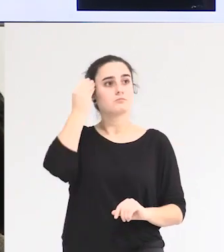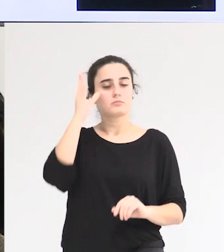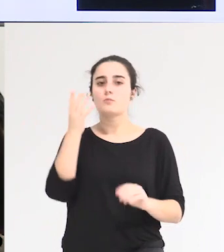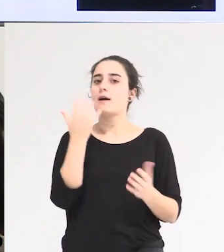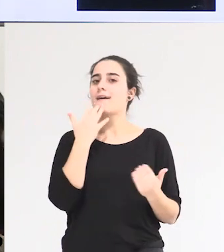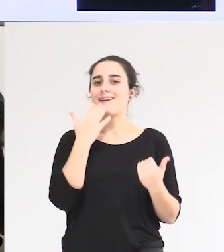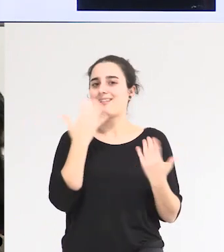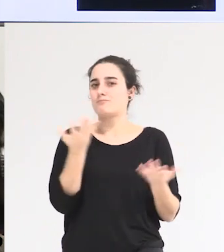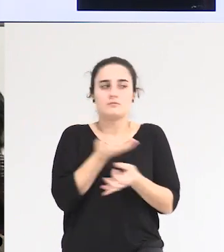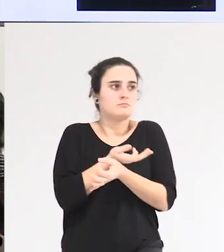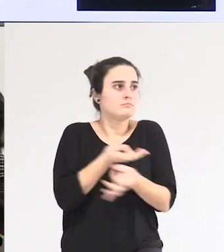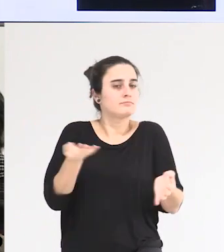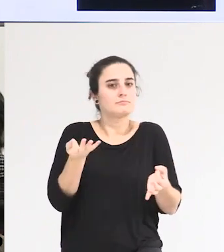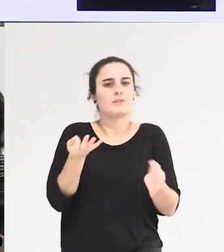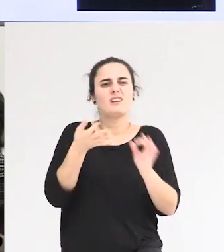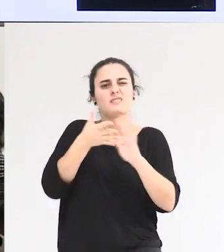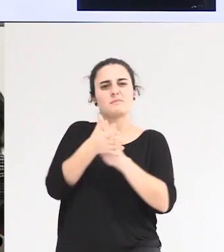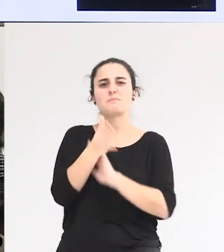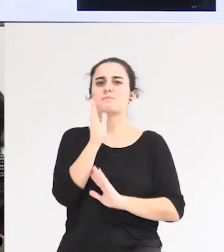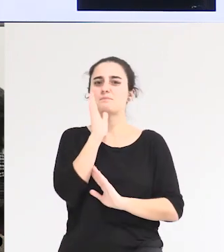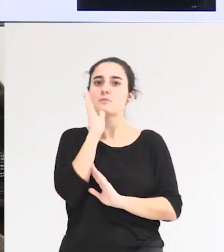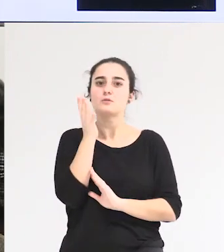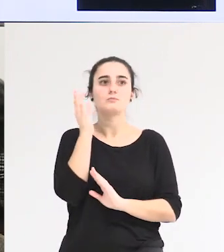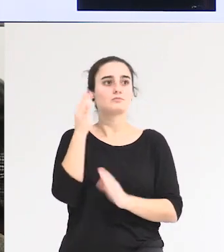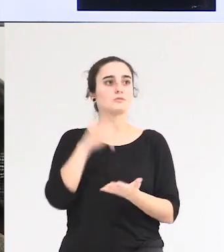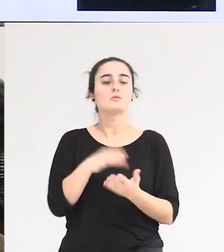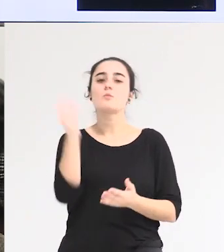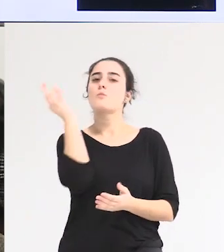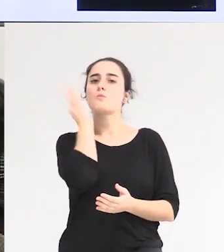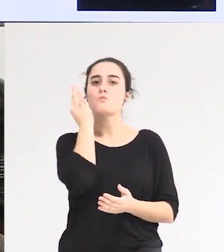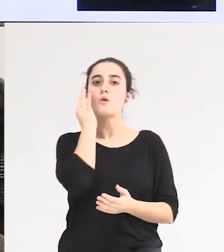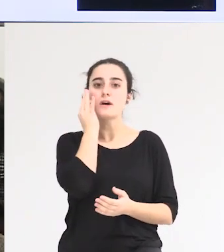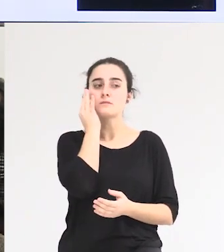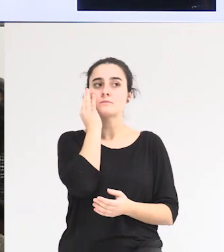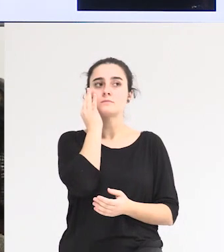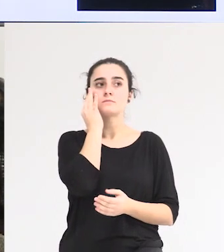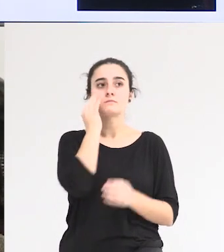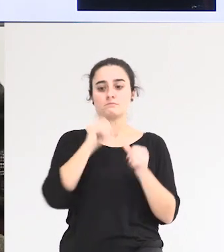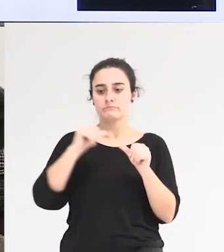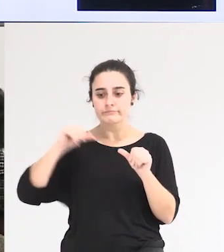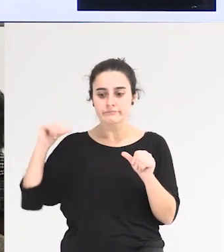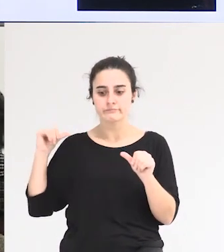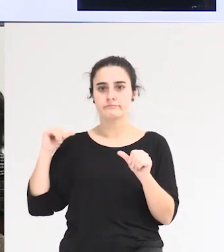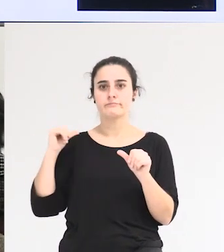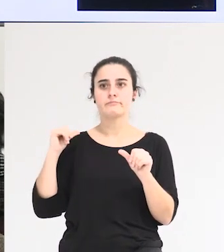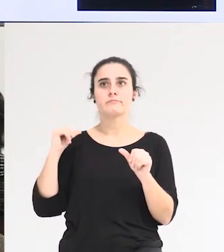ona asaltzeko zergatik den hain zaila emakumentzat edo zergatik izan den hain zaila